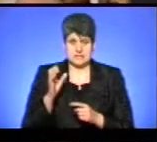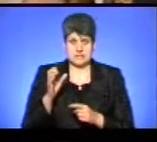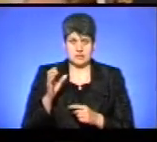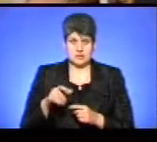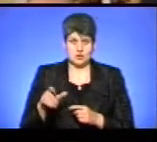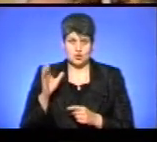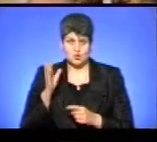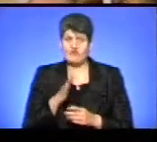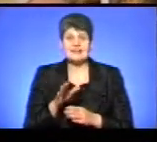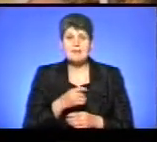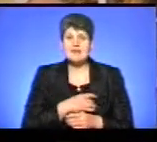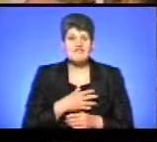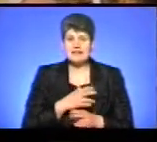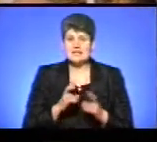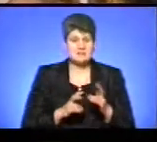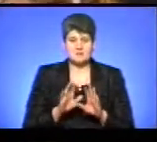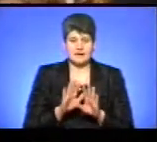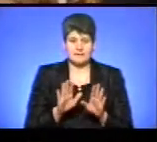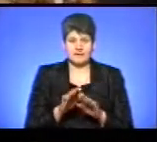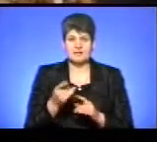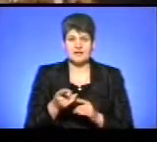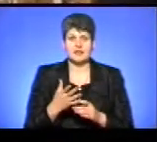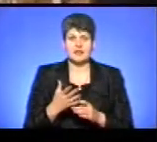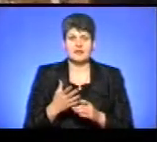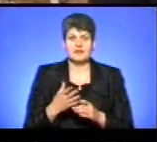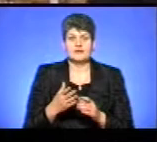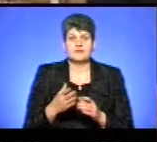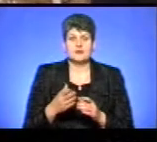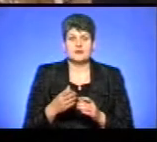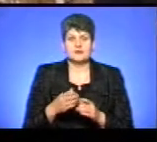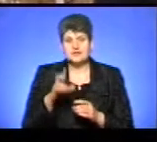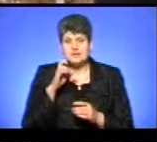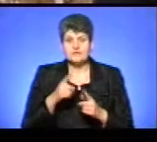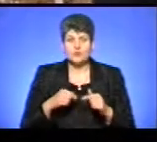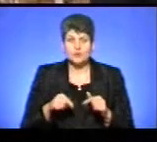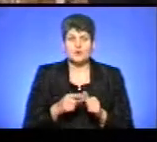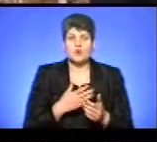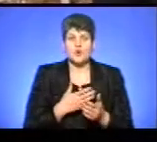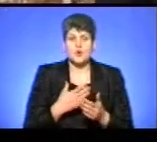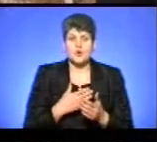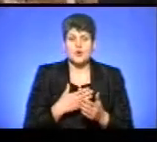Ви не приватне підприємство, ви є створений органи, тобто громадою,